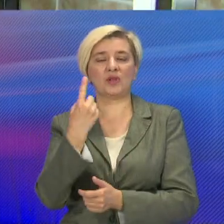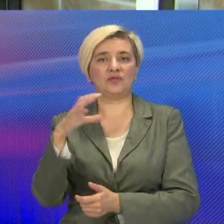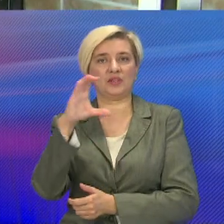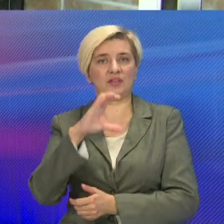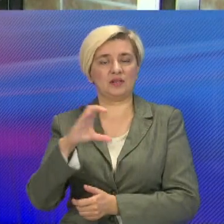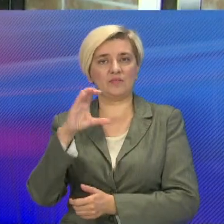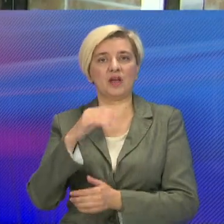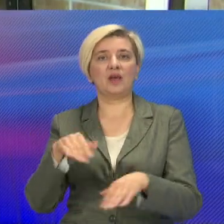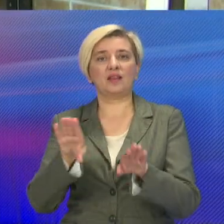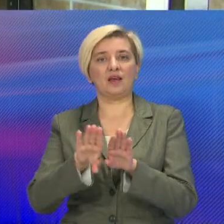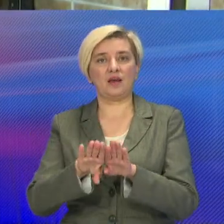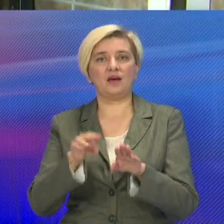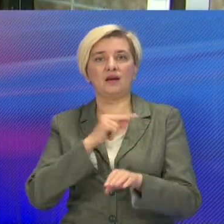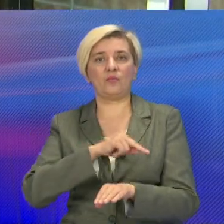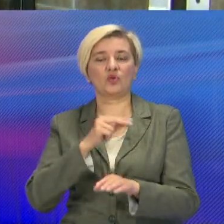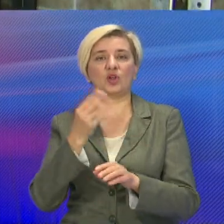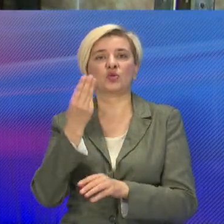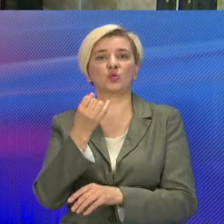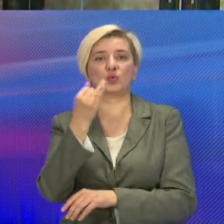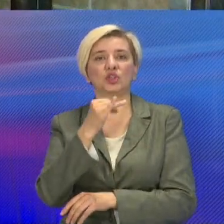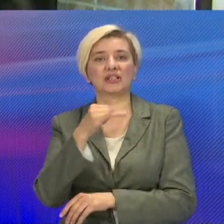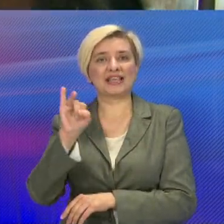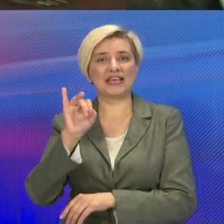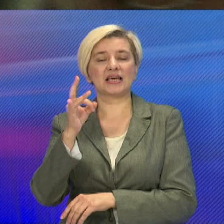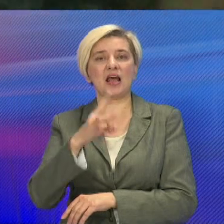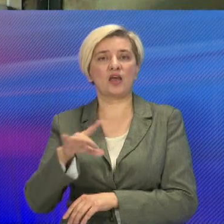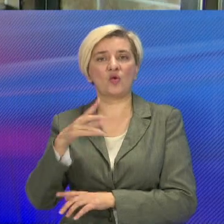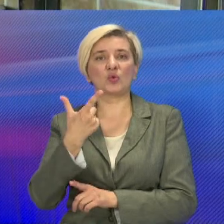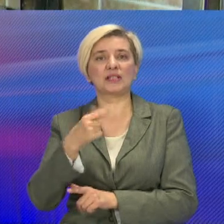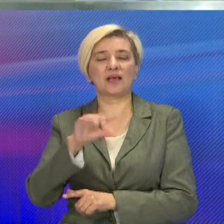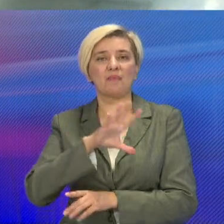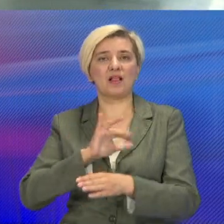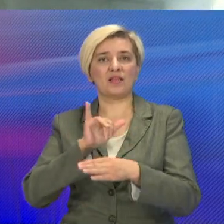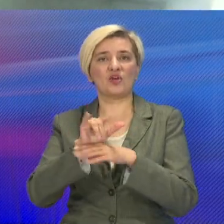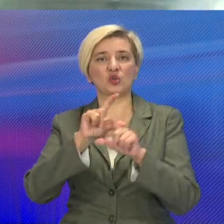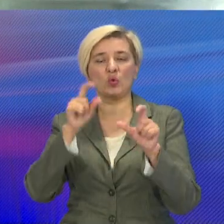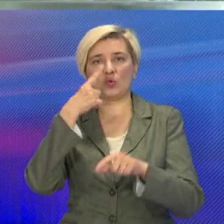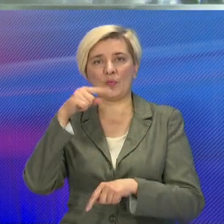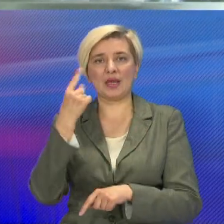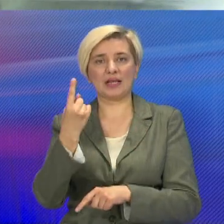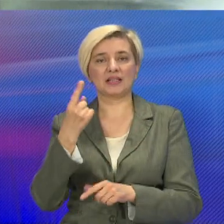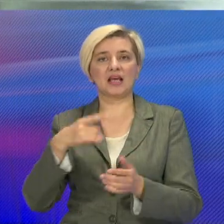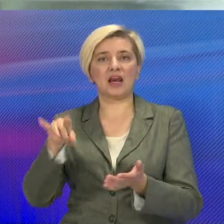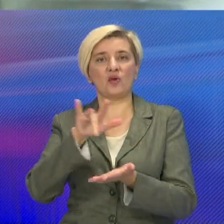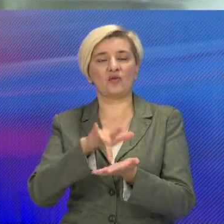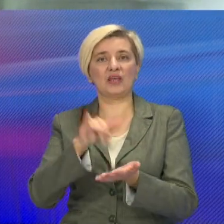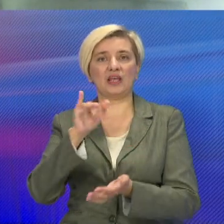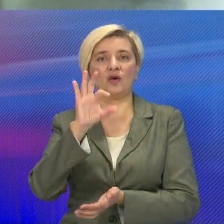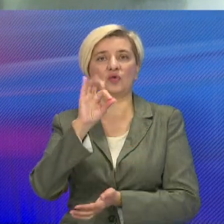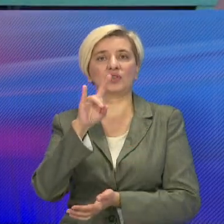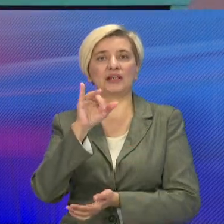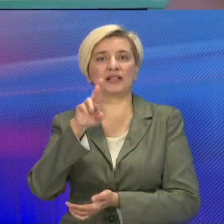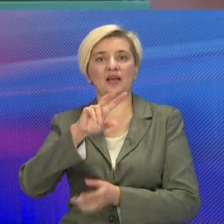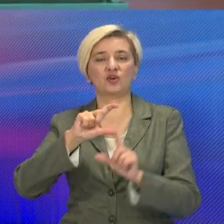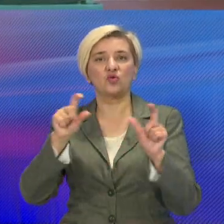такая працавала у Шушинском районе, где была наведана школа номер 1 райцентра и Астрынская средняя школа имя Алаизы